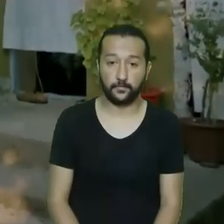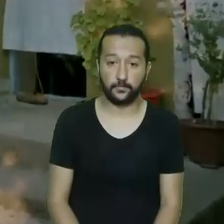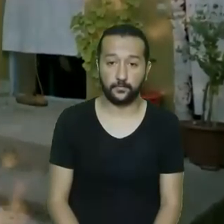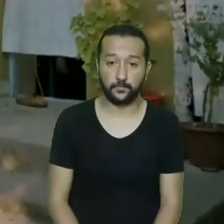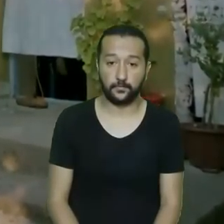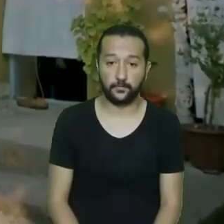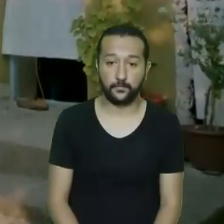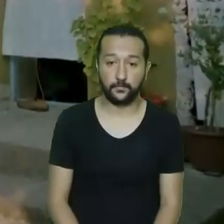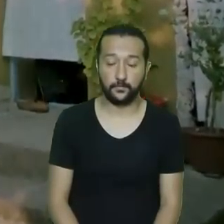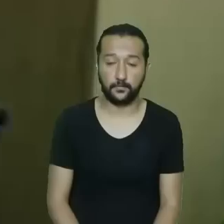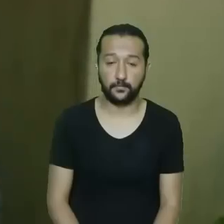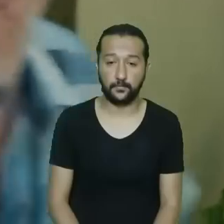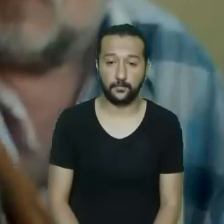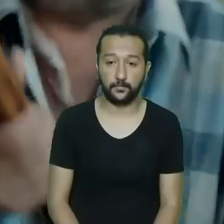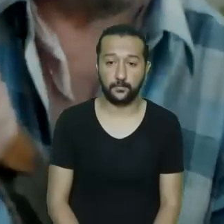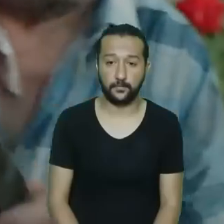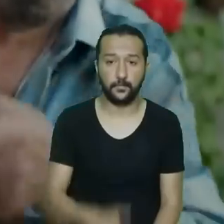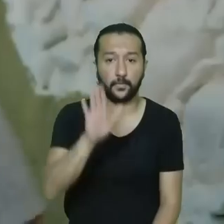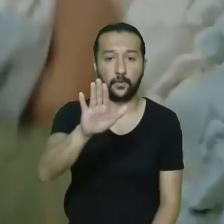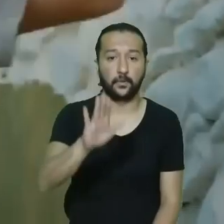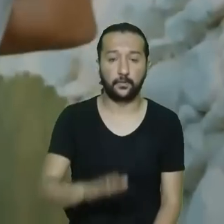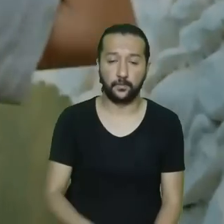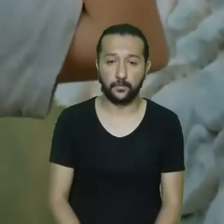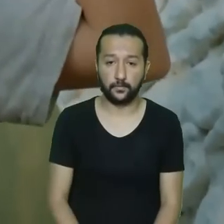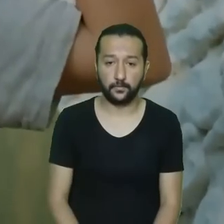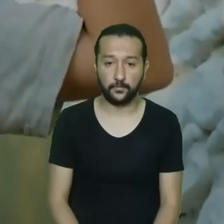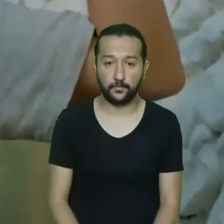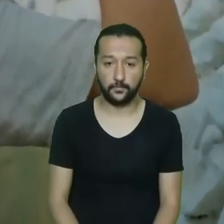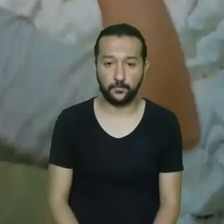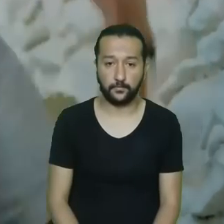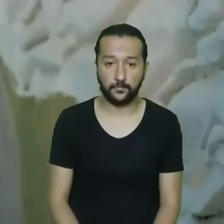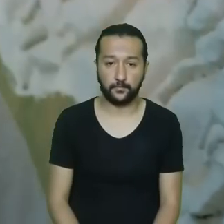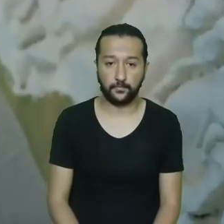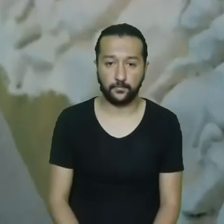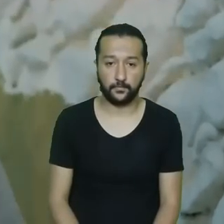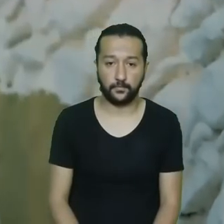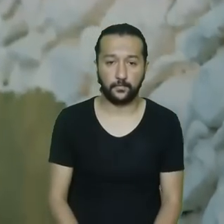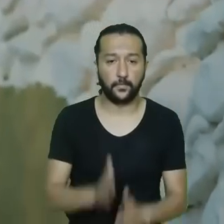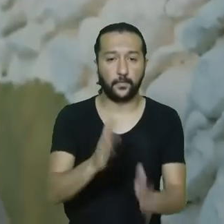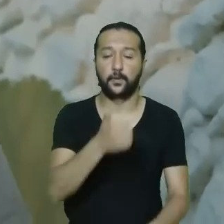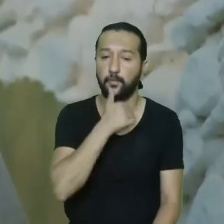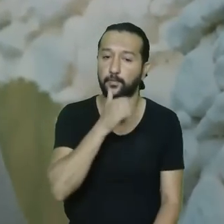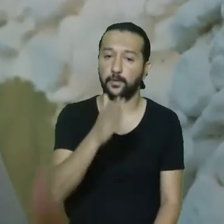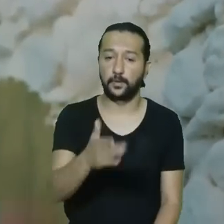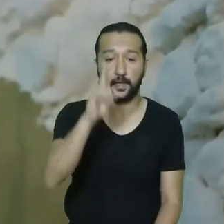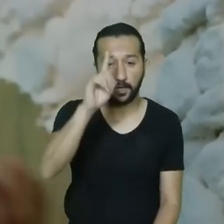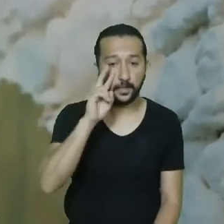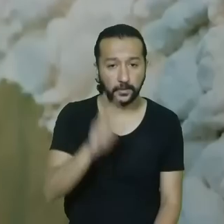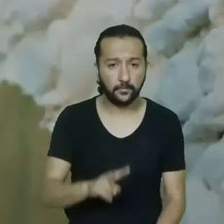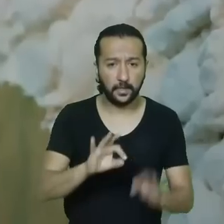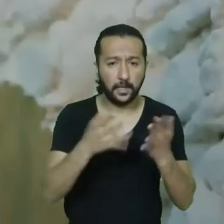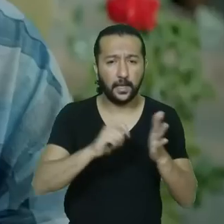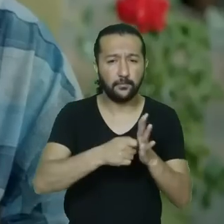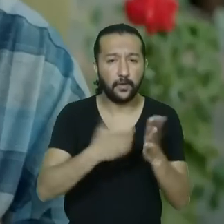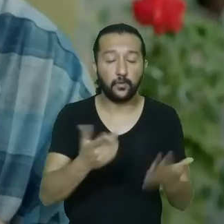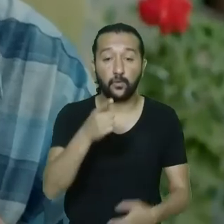kapıdan sakallı toplu bir adam tüfeğiyle çıktı. Parla! Cemil ellerini kaldırdı. Baba, Allah aşkına ne